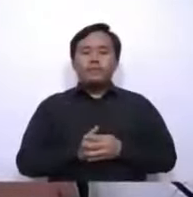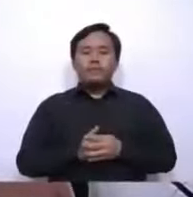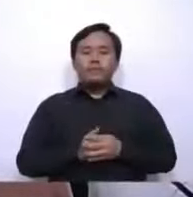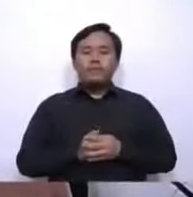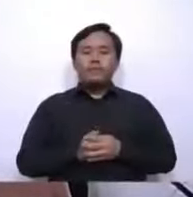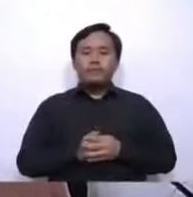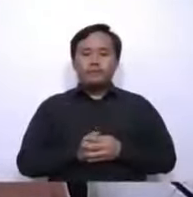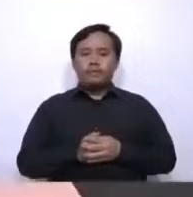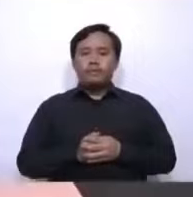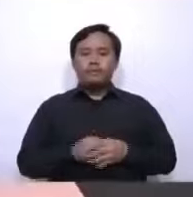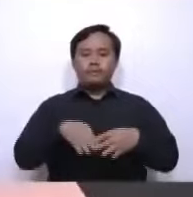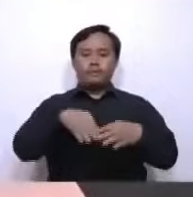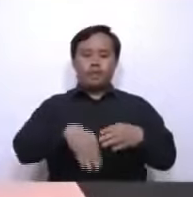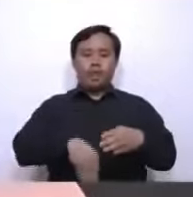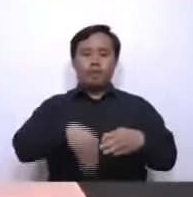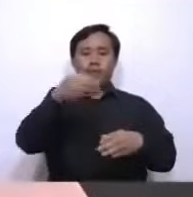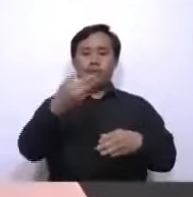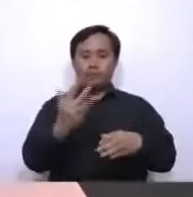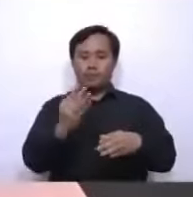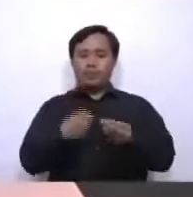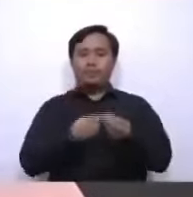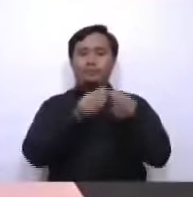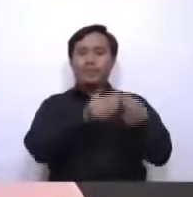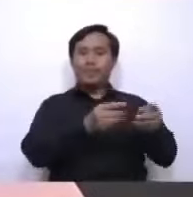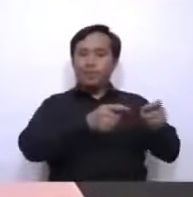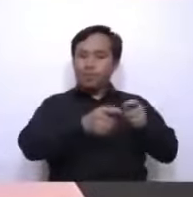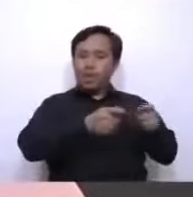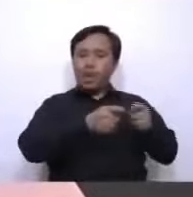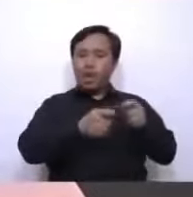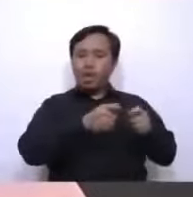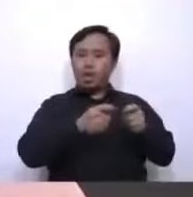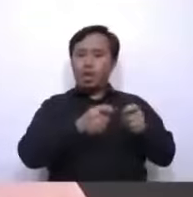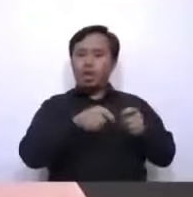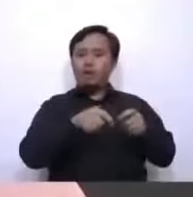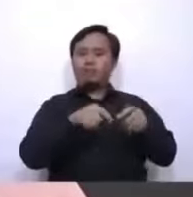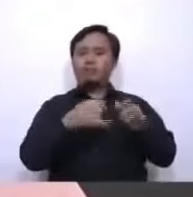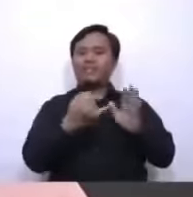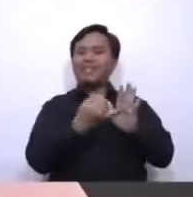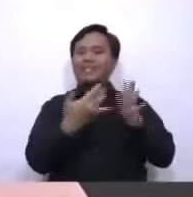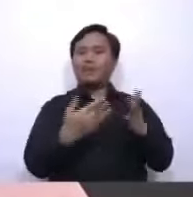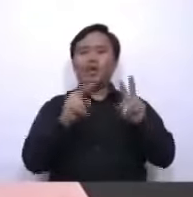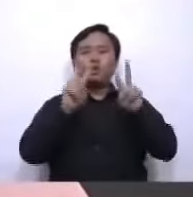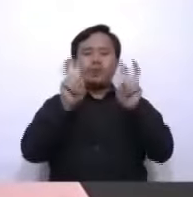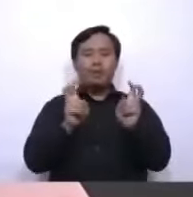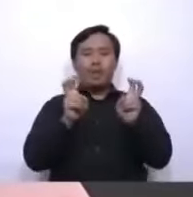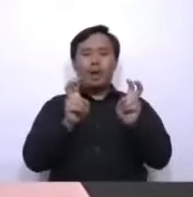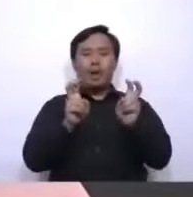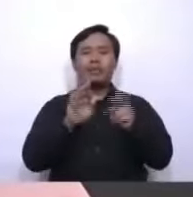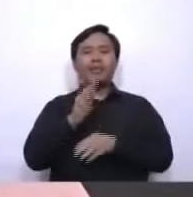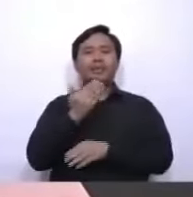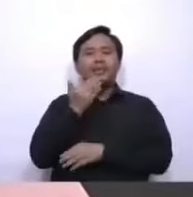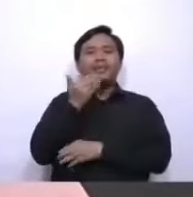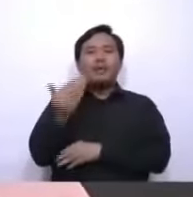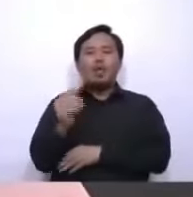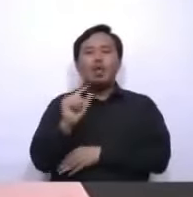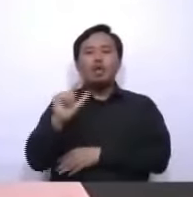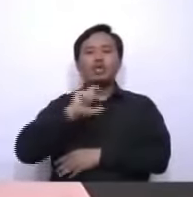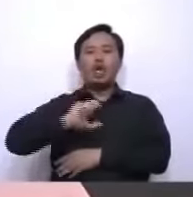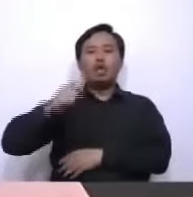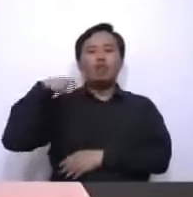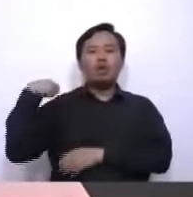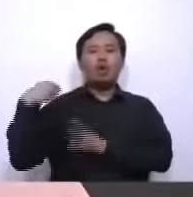Dan setelah mengambil indikator itu diberikan kepada moderator yang berisi subtema untuk pertanyaan yang nanti akan diberikan kepada cagub